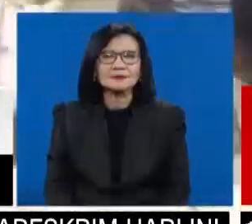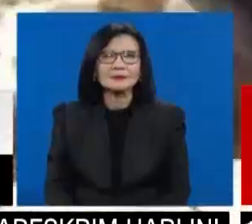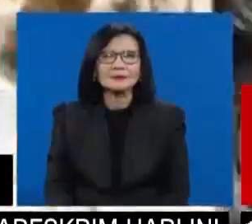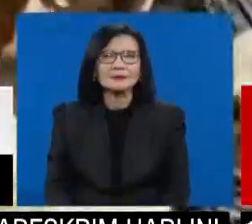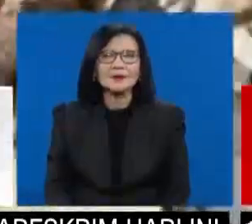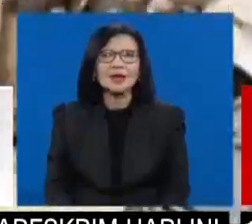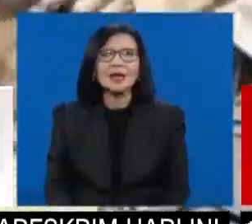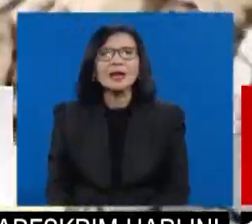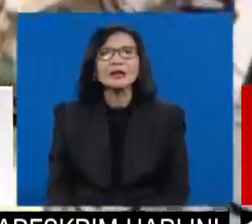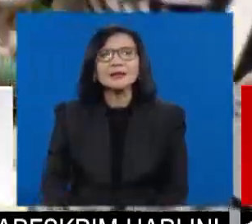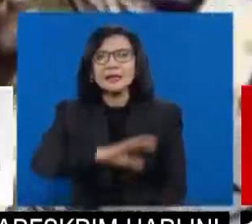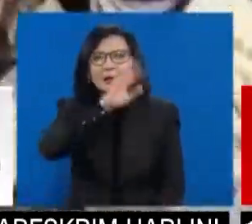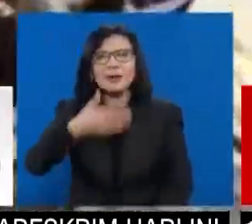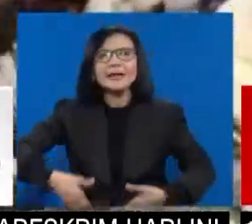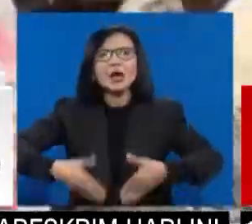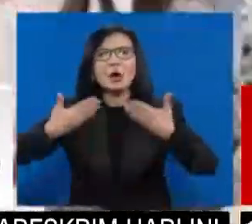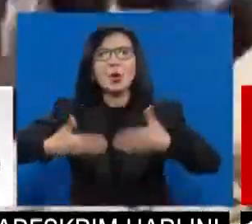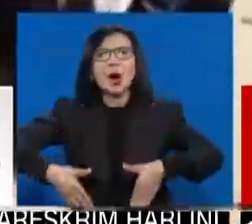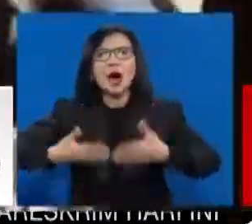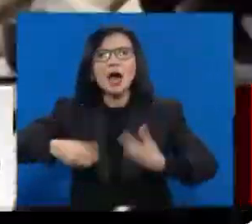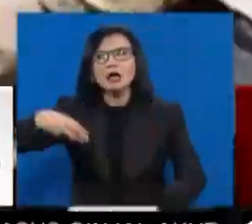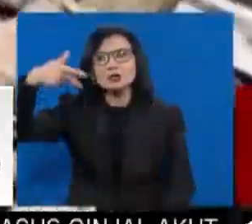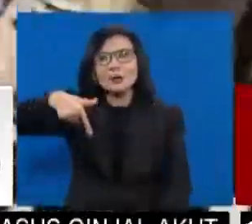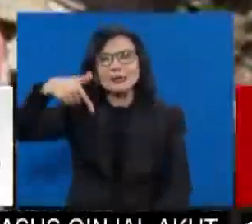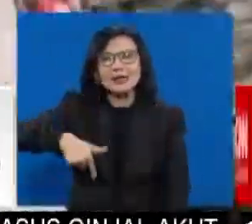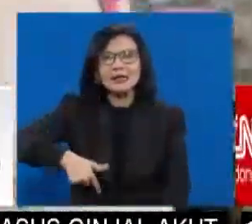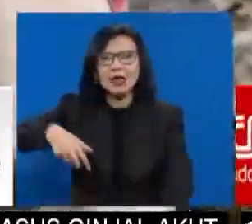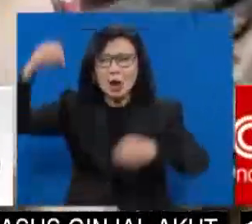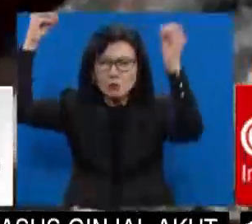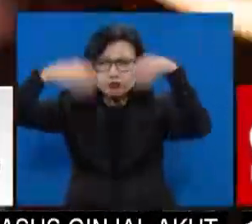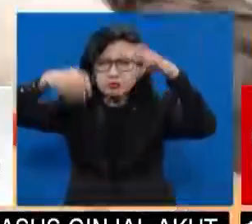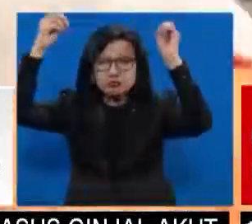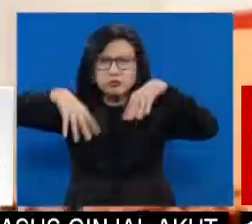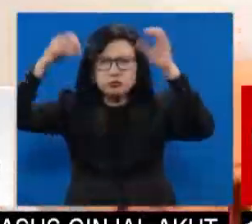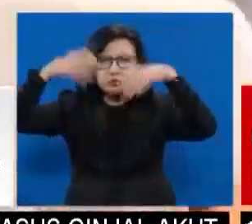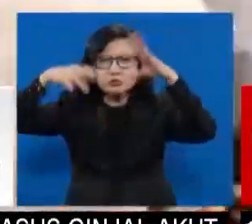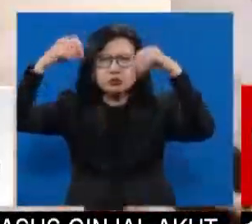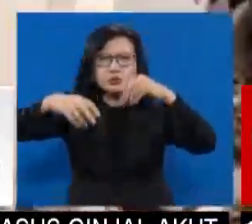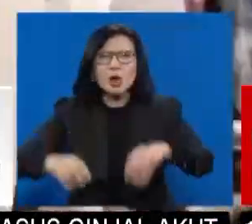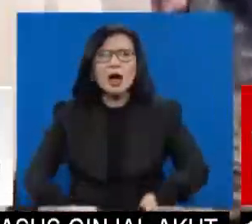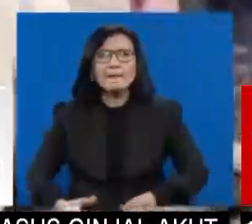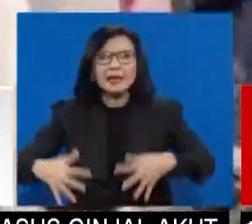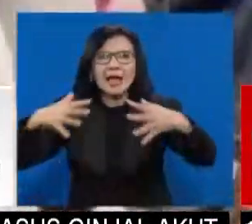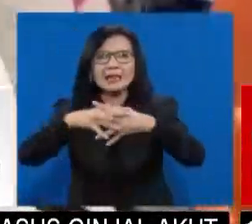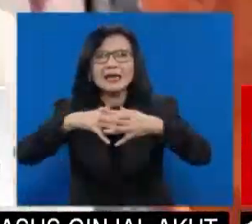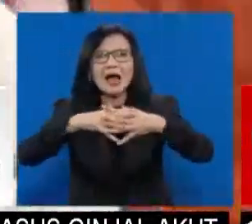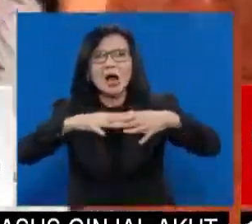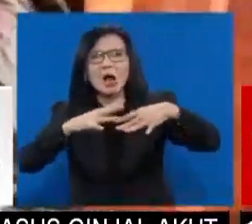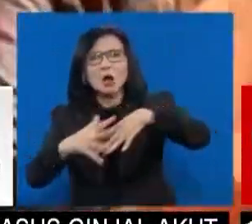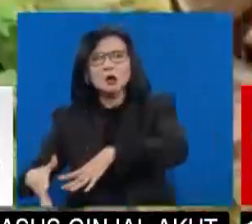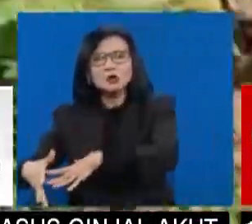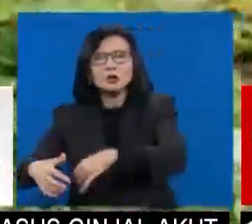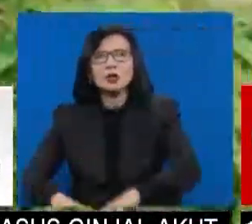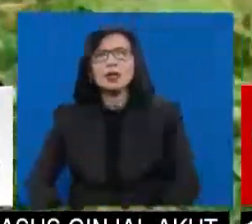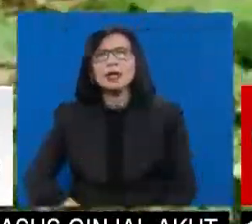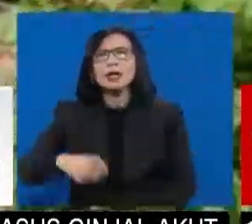Di Kabupaten Goa, Sulawesi Selatan, tepatnya di Kecamatan Parangloe, hujan dengan intensitas tinggi memicu terjadinya bencana longsor. Kamis 17